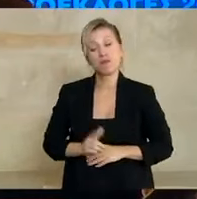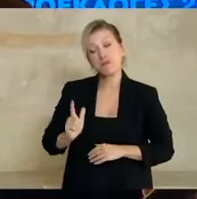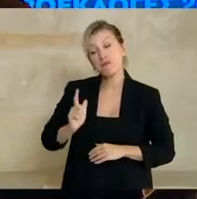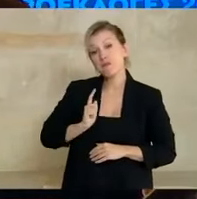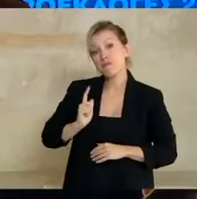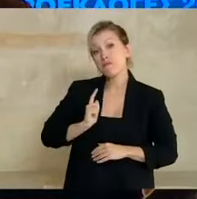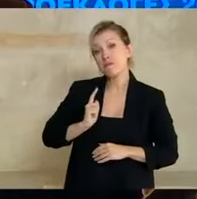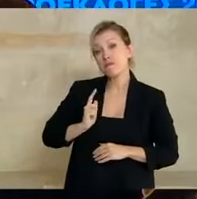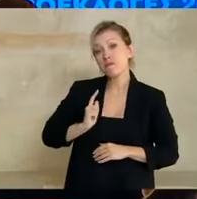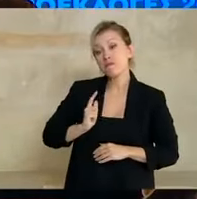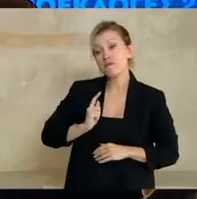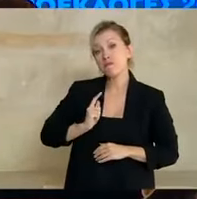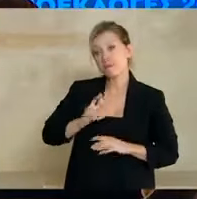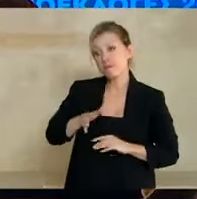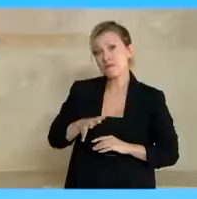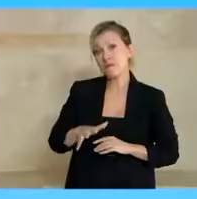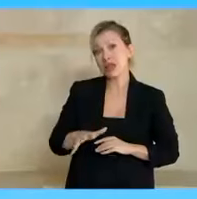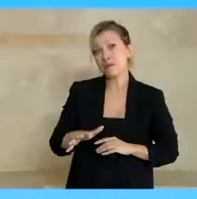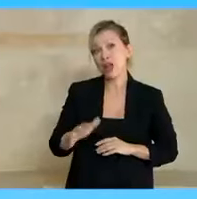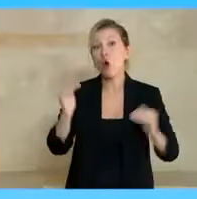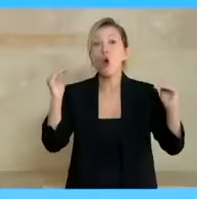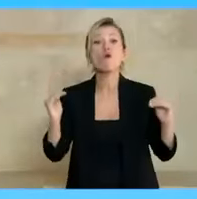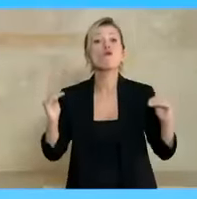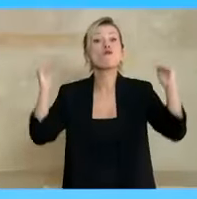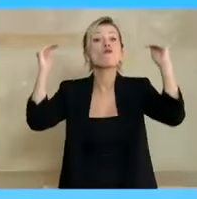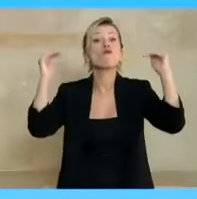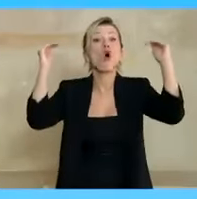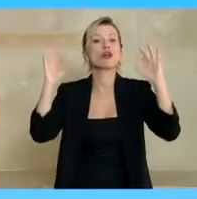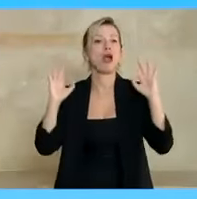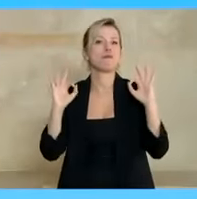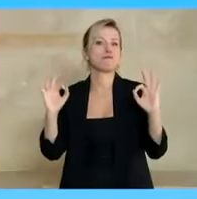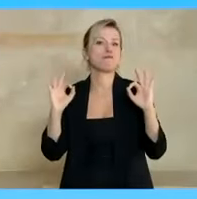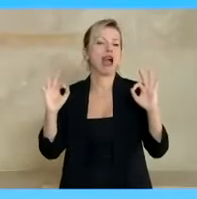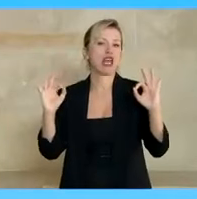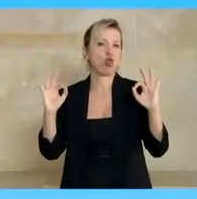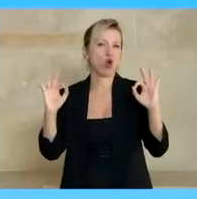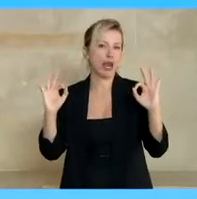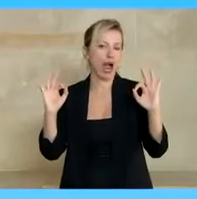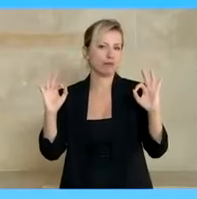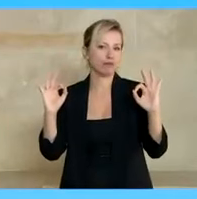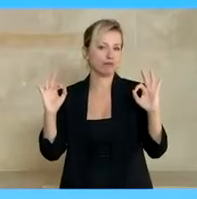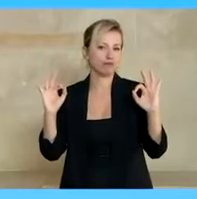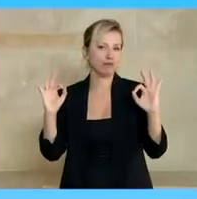εντολοδόχο Πρωθυπουργό της Βόρειας Μακεδονίας να